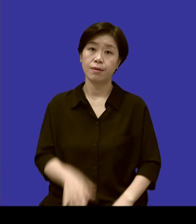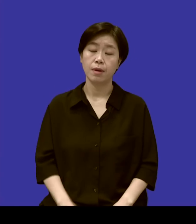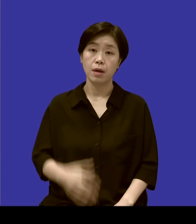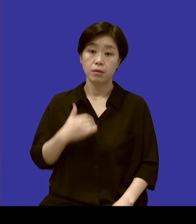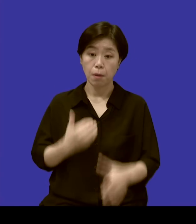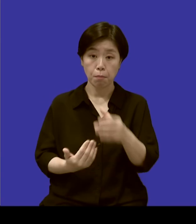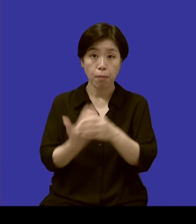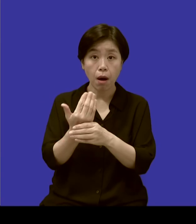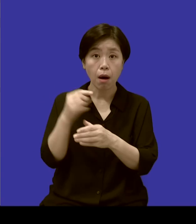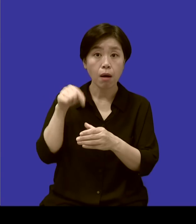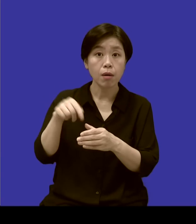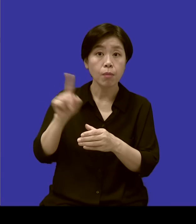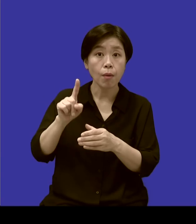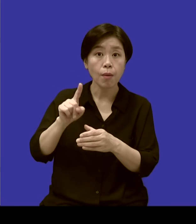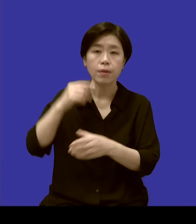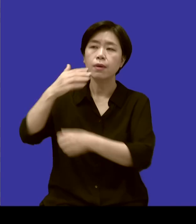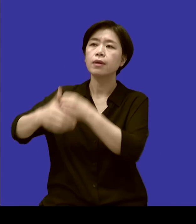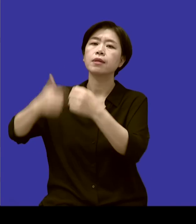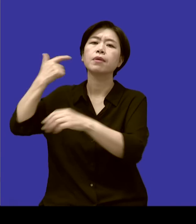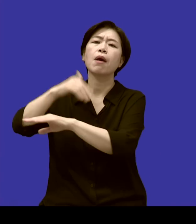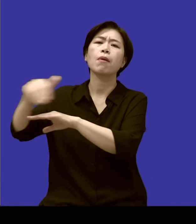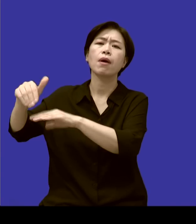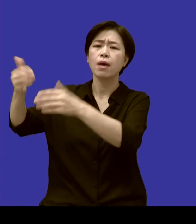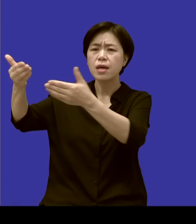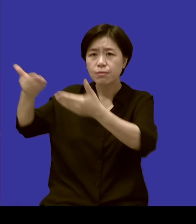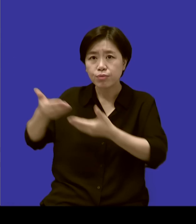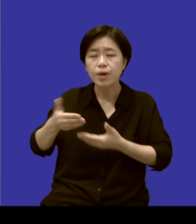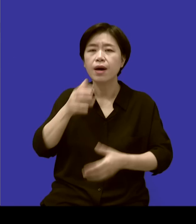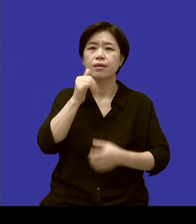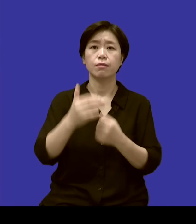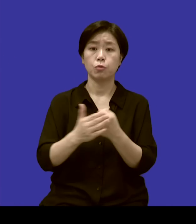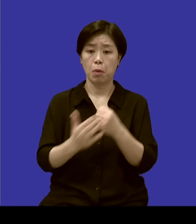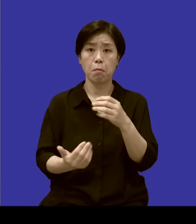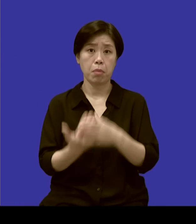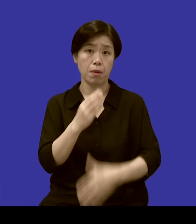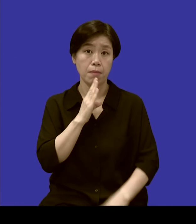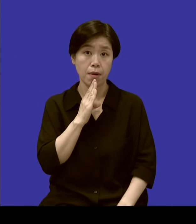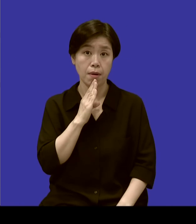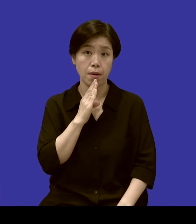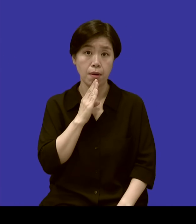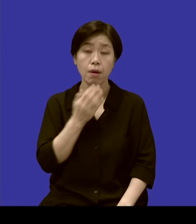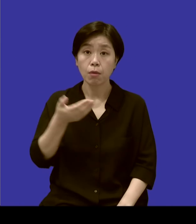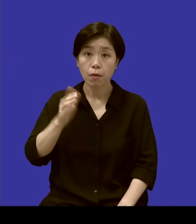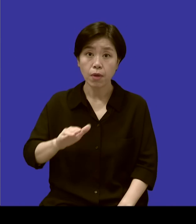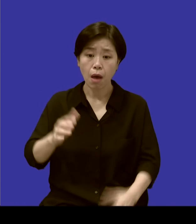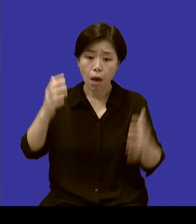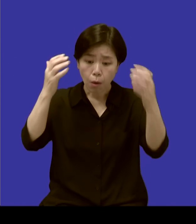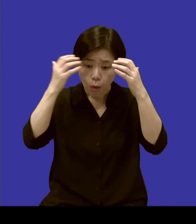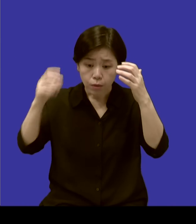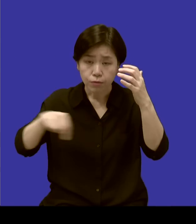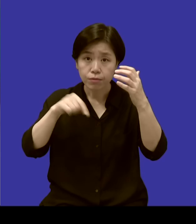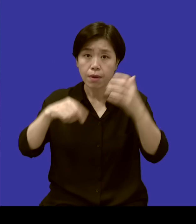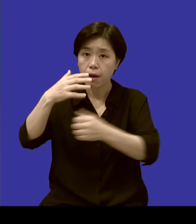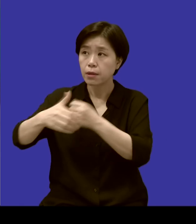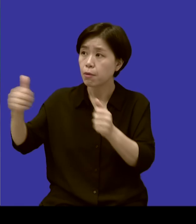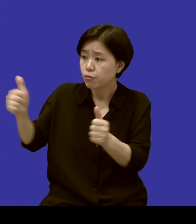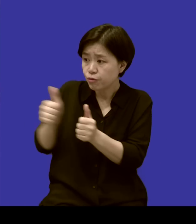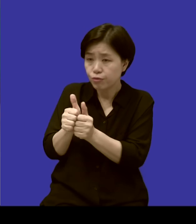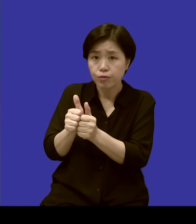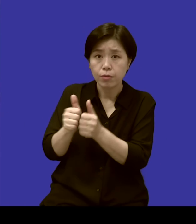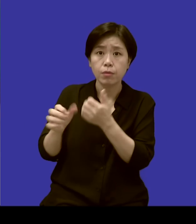섭리 가운데 나는 지금 흘러간다고 믿고 있기 때문에 하나님이 나와 함께 하시면 고난은 고난이 아니잖아요.